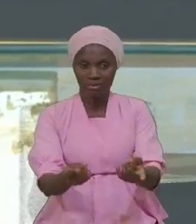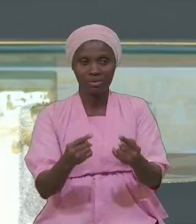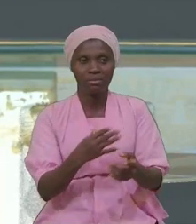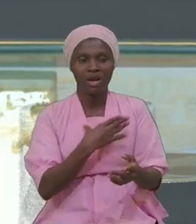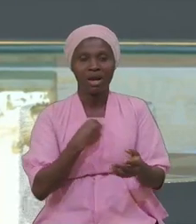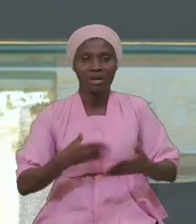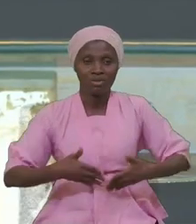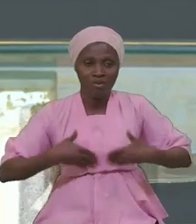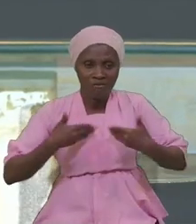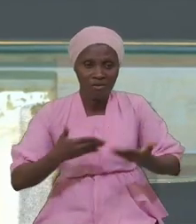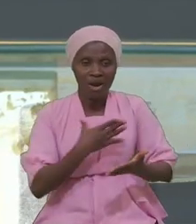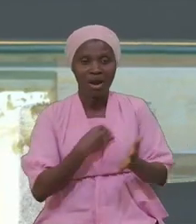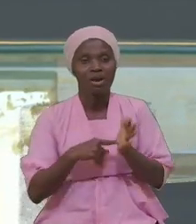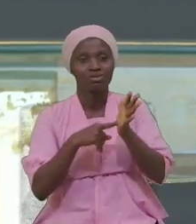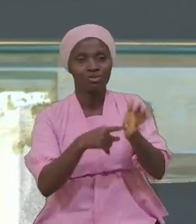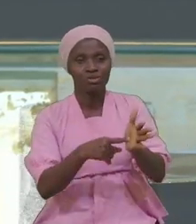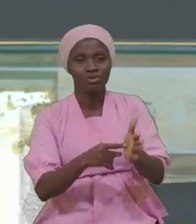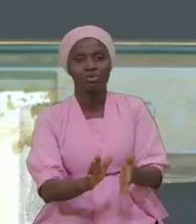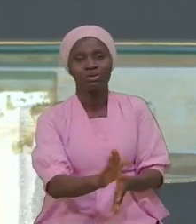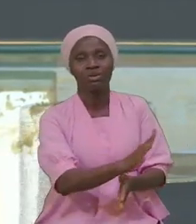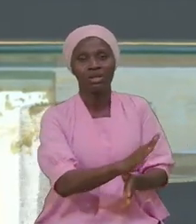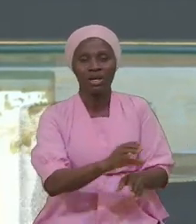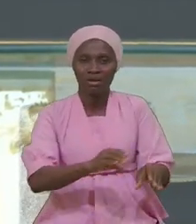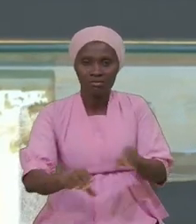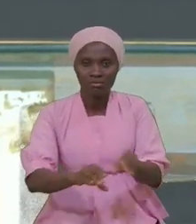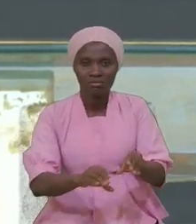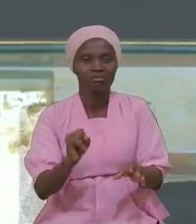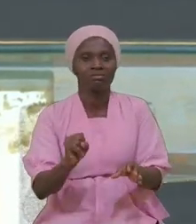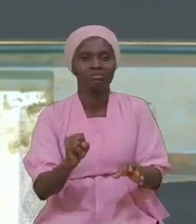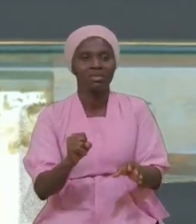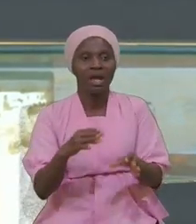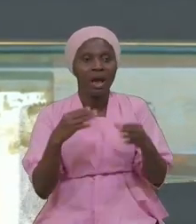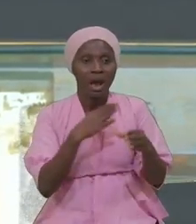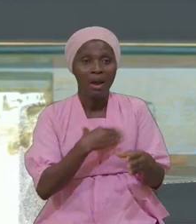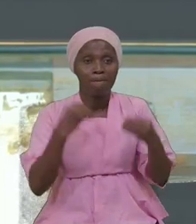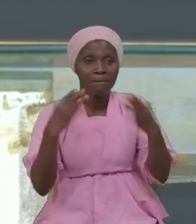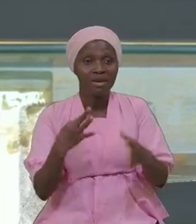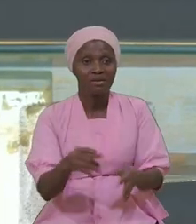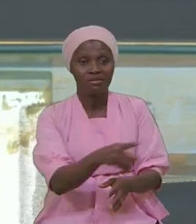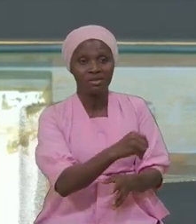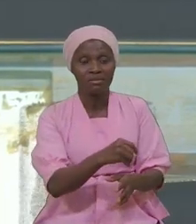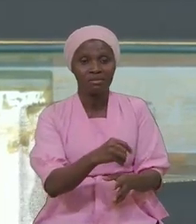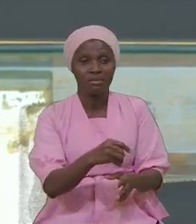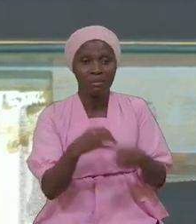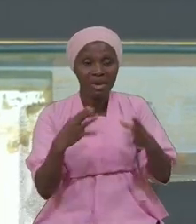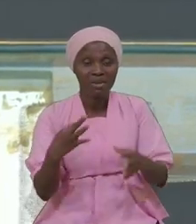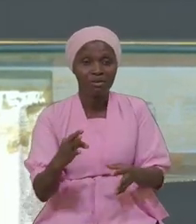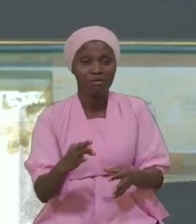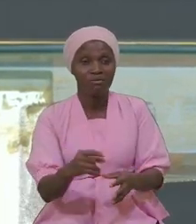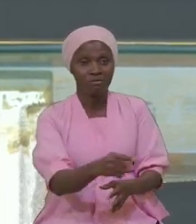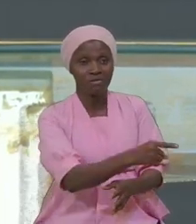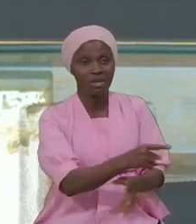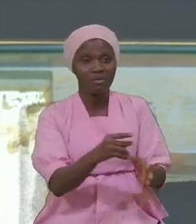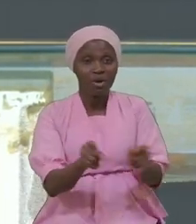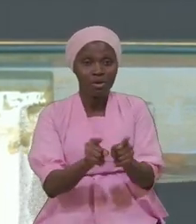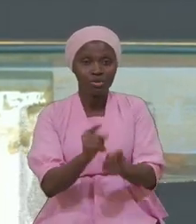venaient confesser, déclarer ce qu'ils avaient fait. Et un certain nombre de ceux qui avaient exercé les